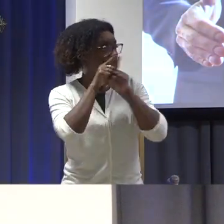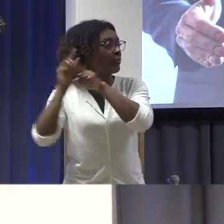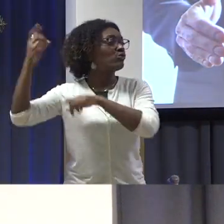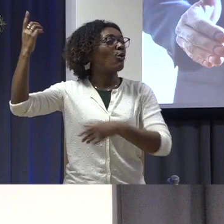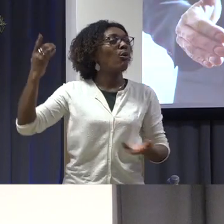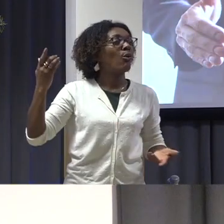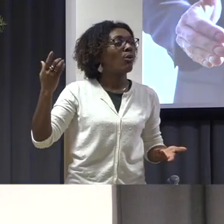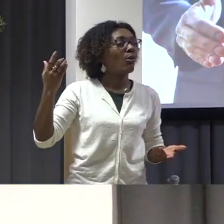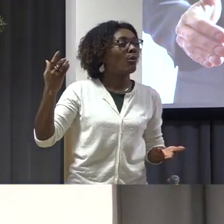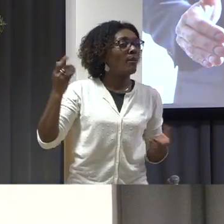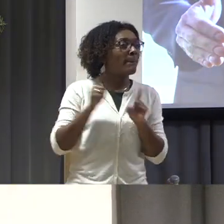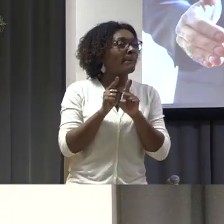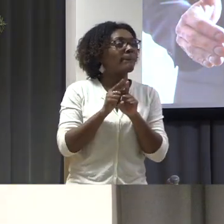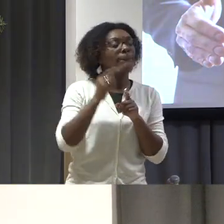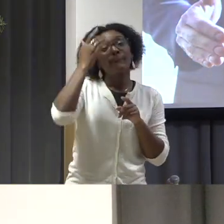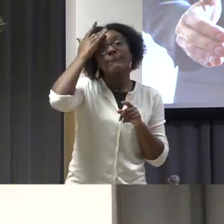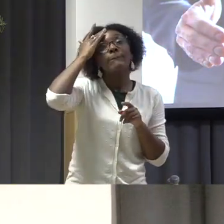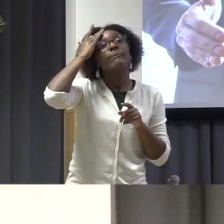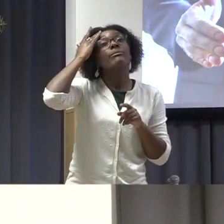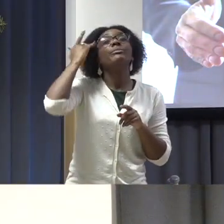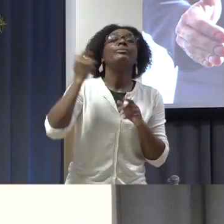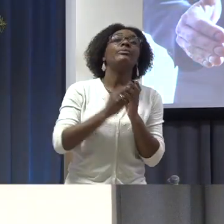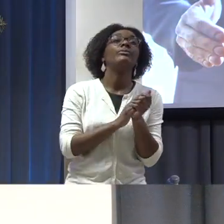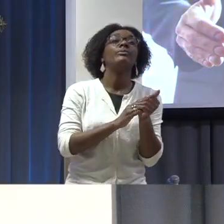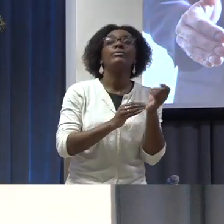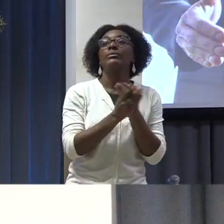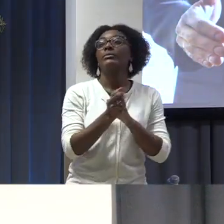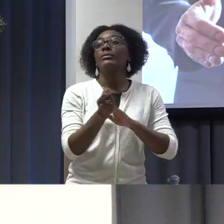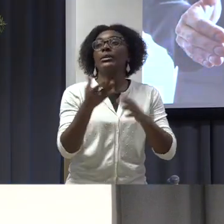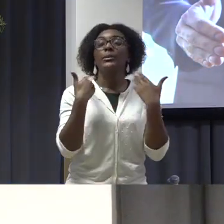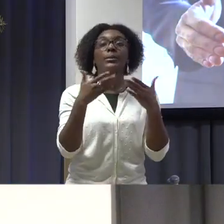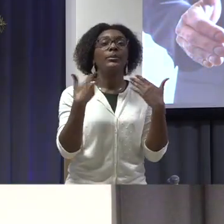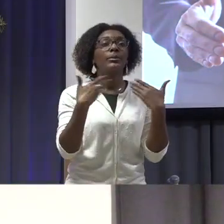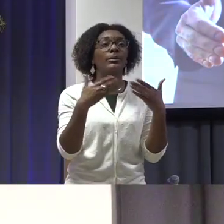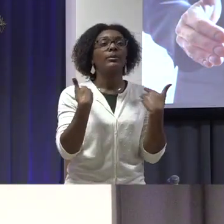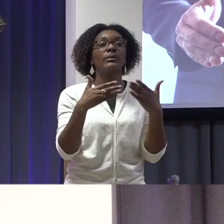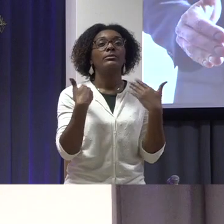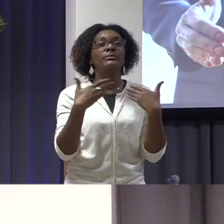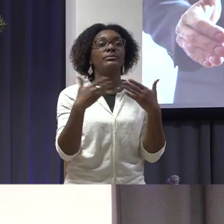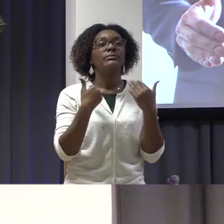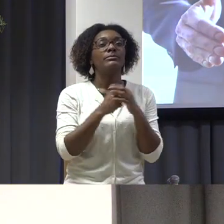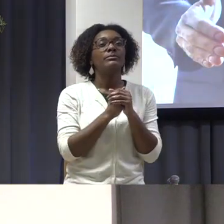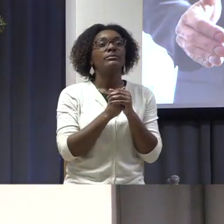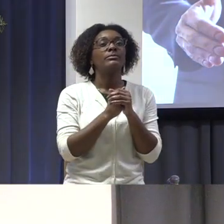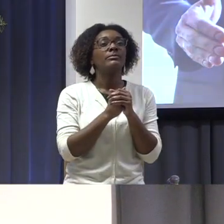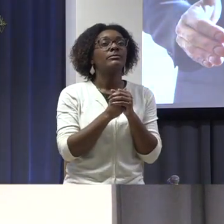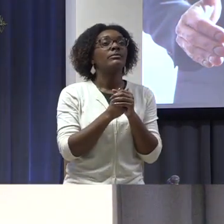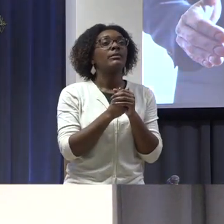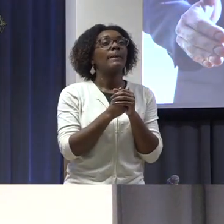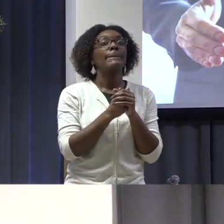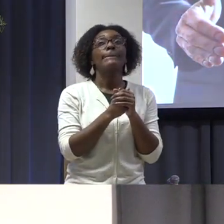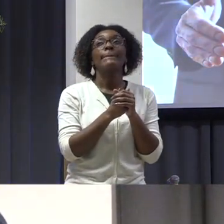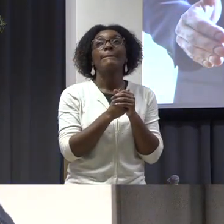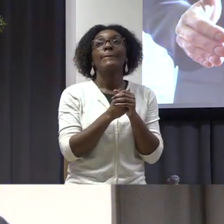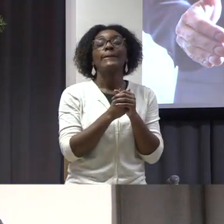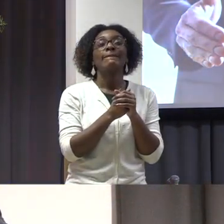quelqu'un me dira mais de quel droit il se sent autorisé à dire de telles choses justement c'est ça la capacité lorsque